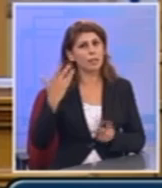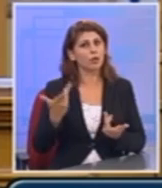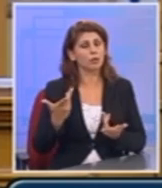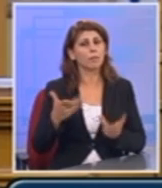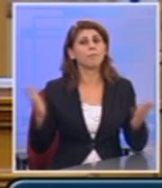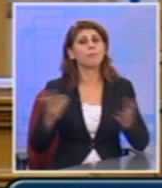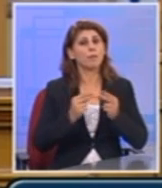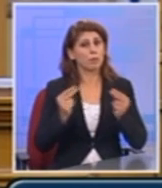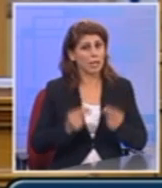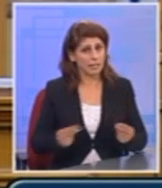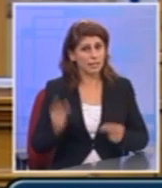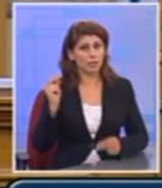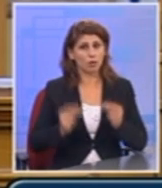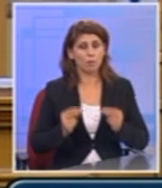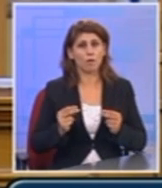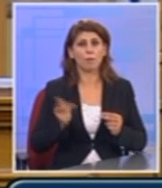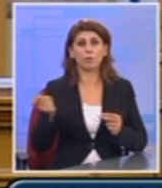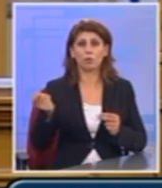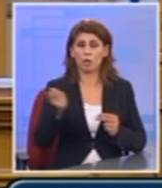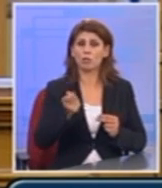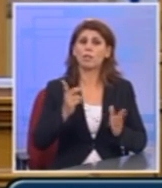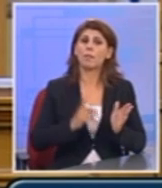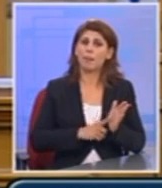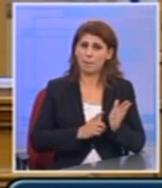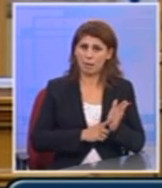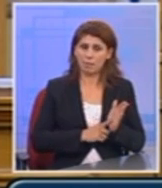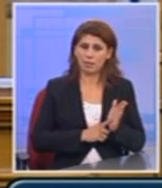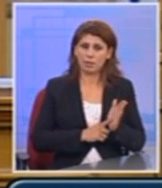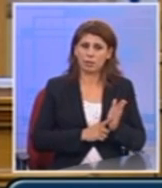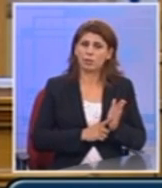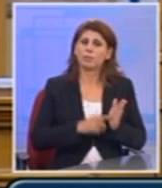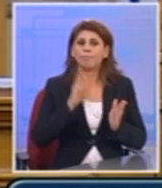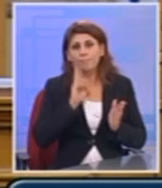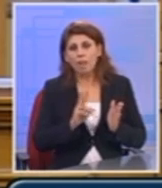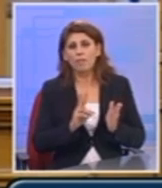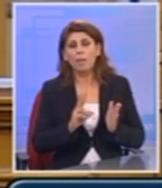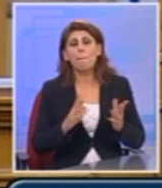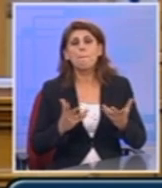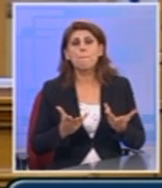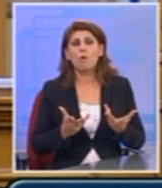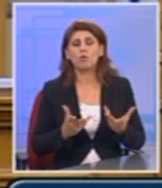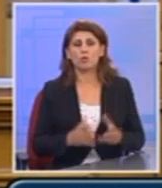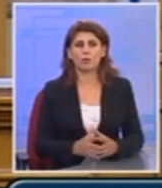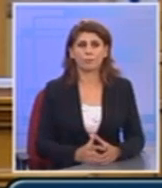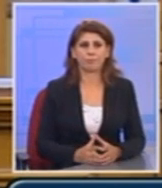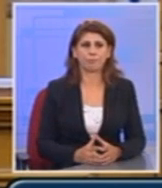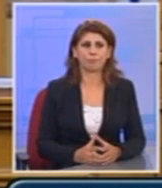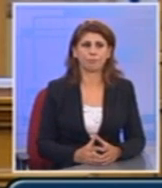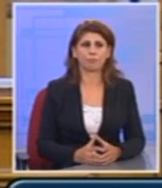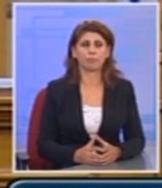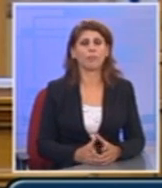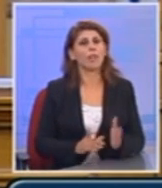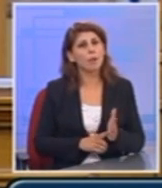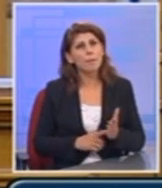οποιαδήποτε λύση για το πρόβλημα του χρέους θα πρέπει να βλέπει πώς θα πρέπει